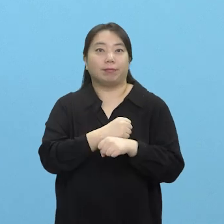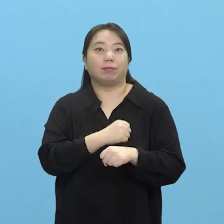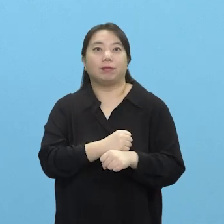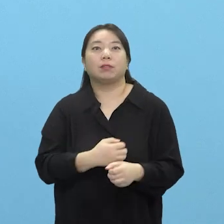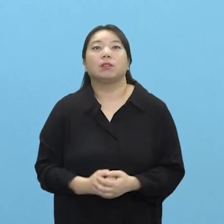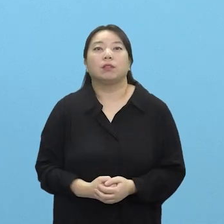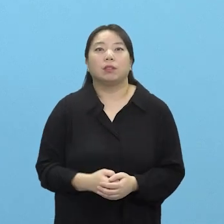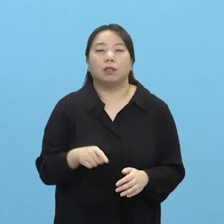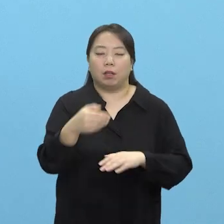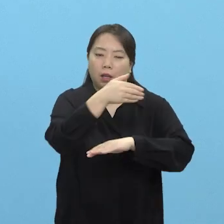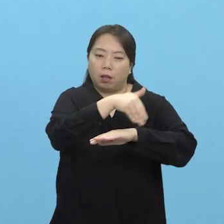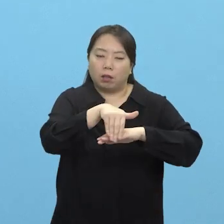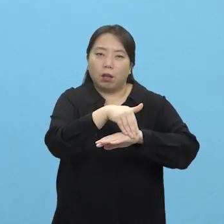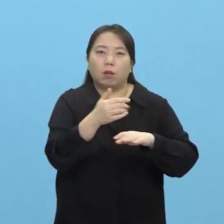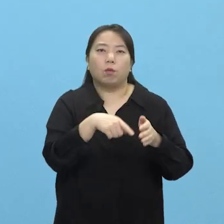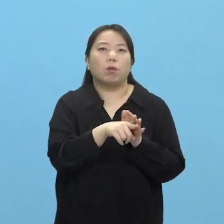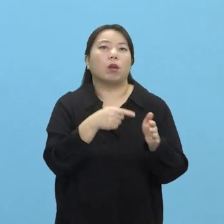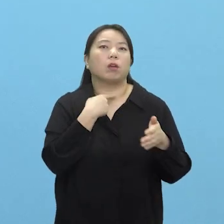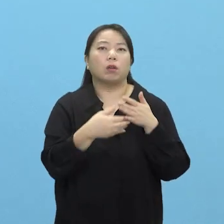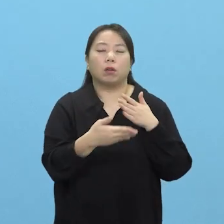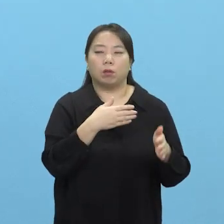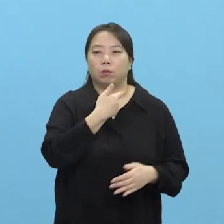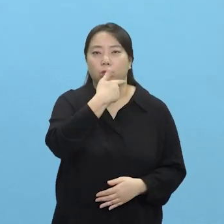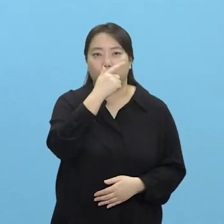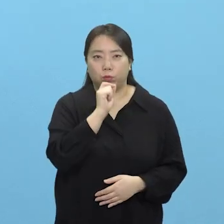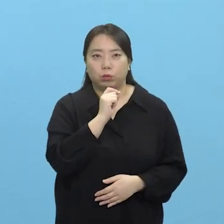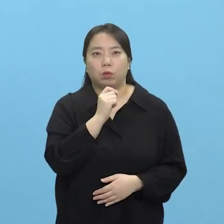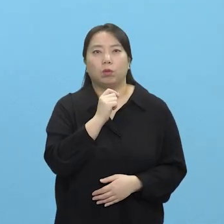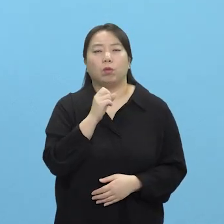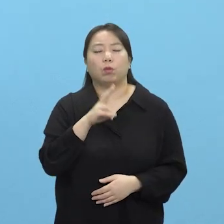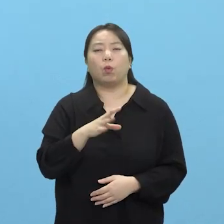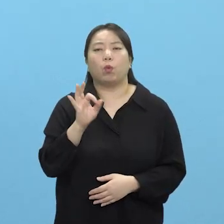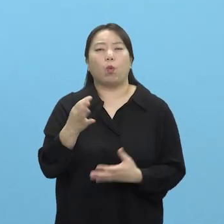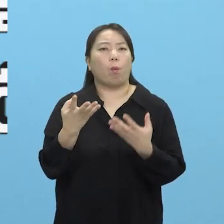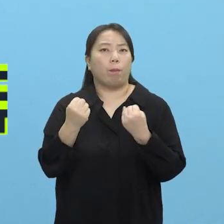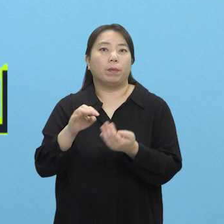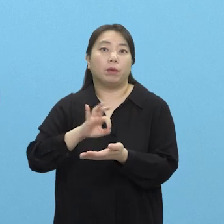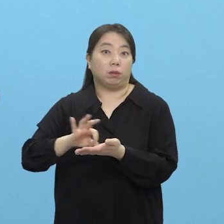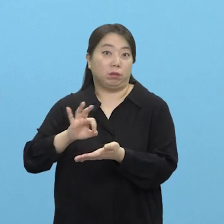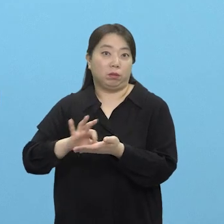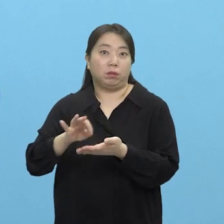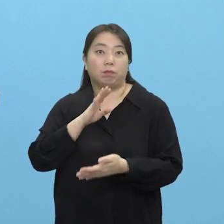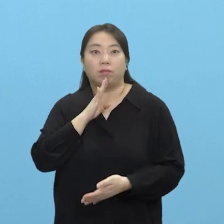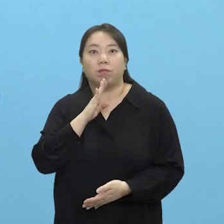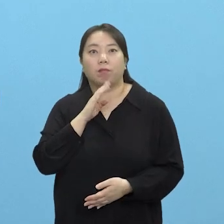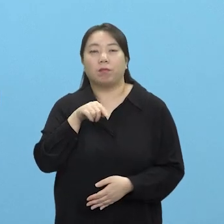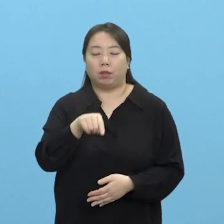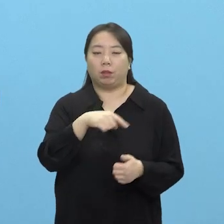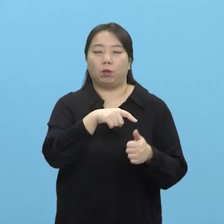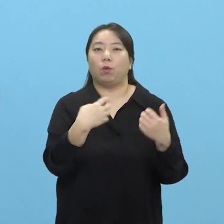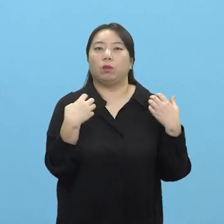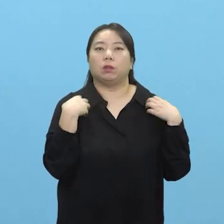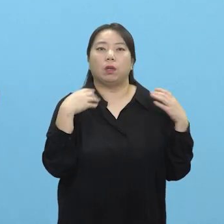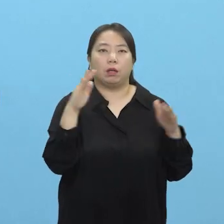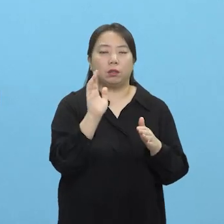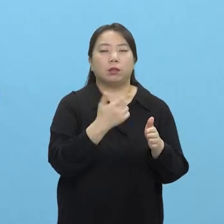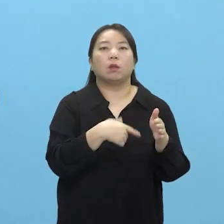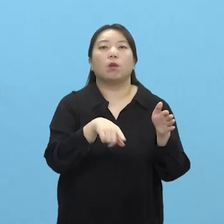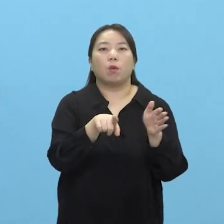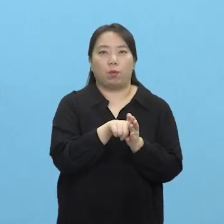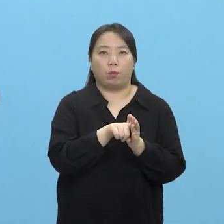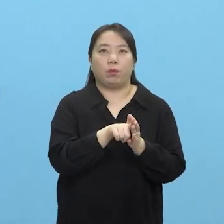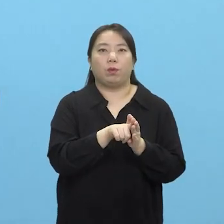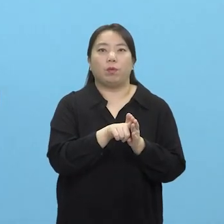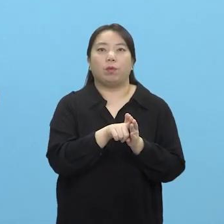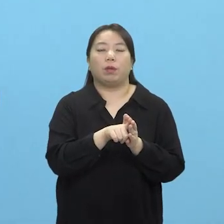이런 계획을 하기엔 경험도 부족하고 비용도 만만치 않은데요. 충남교육청이 학생들을 위해